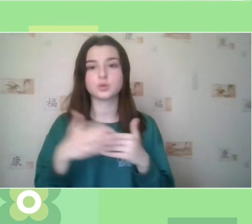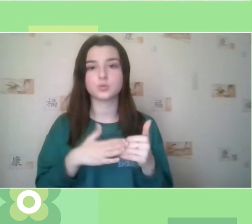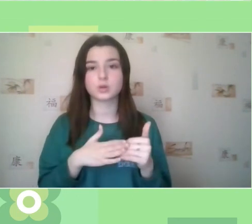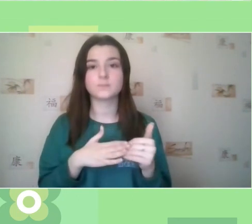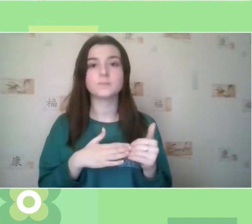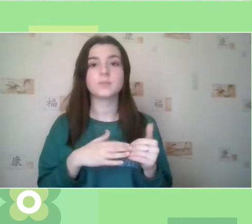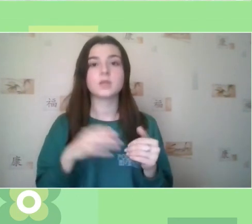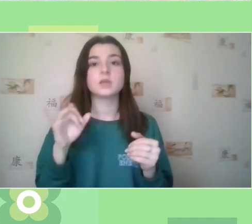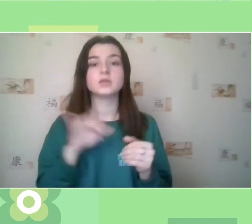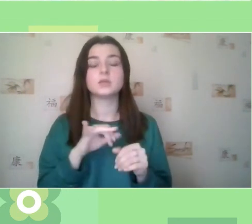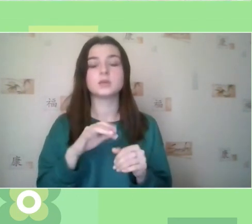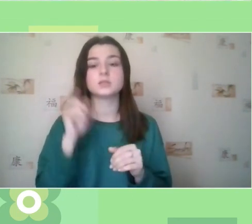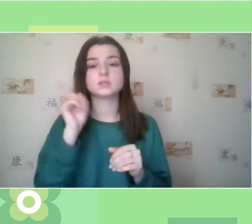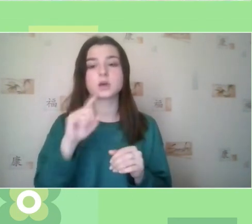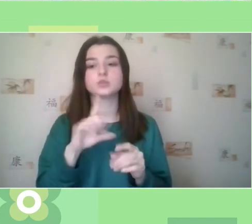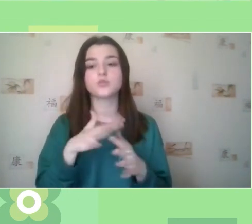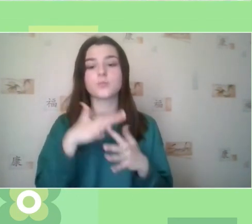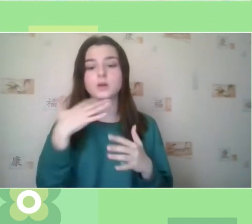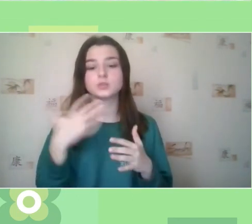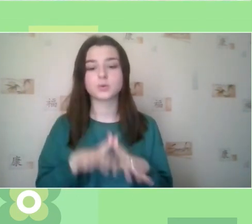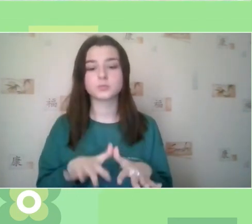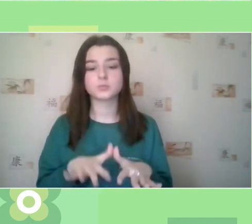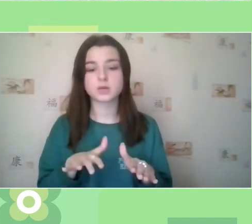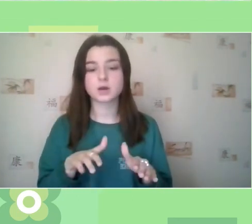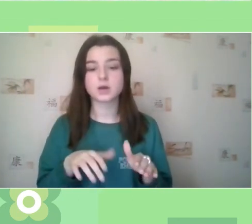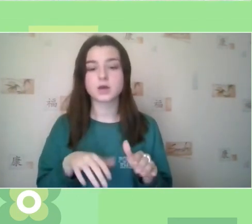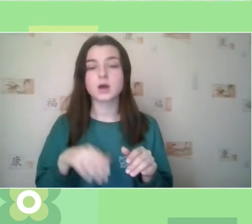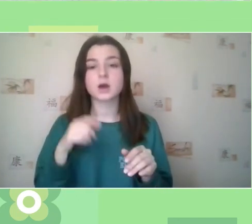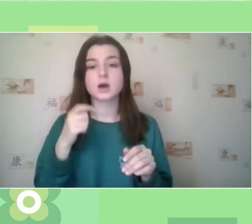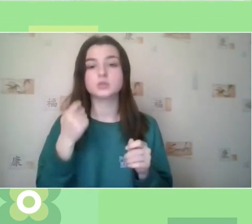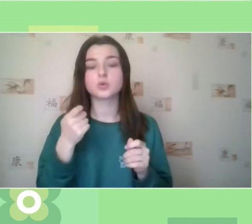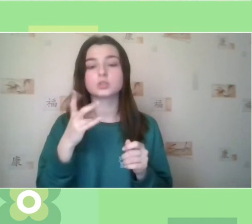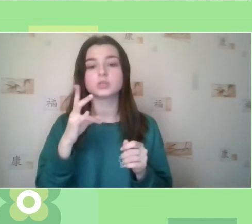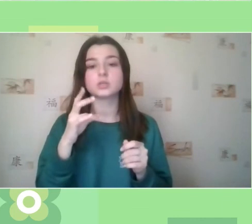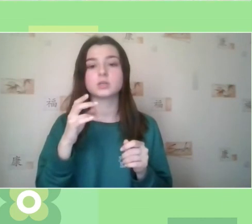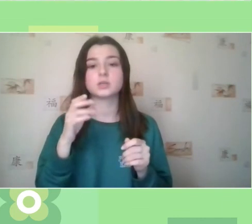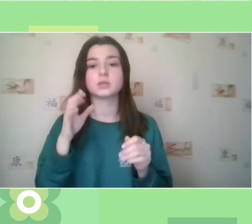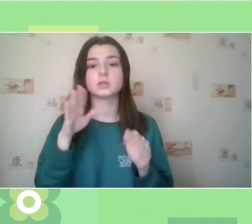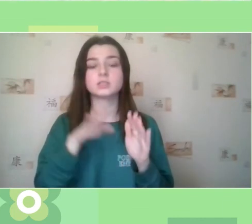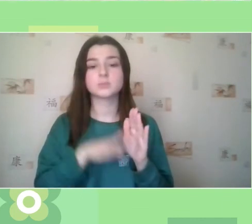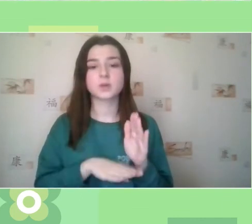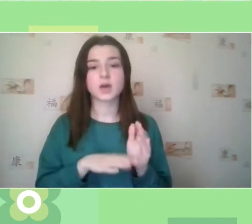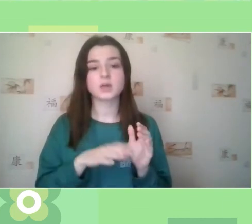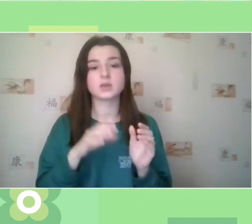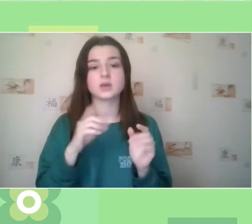в багатьох містах громадський бюджет зводиться трошки на нівець, може це і неправильно так казати,